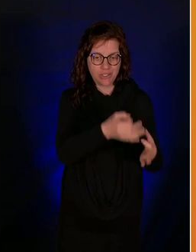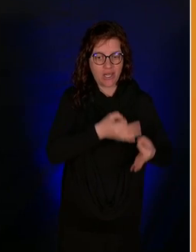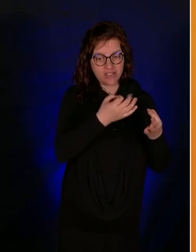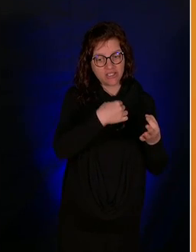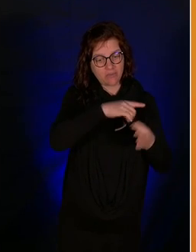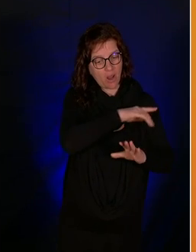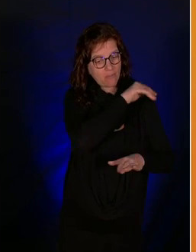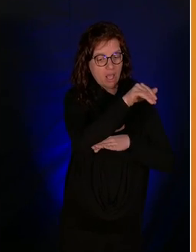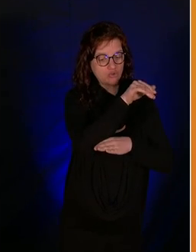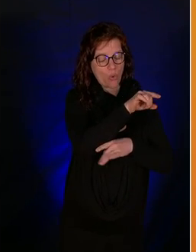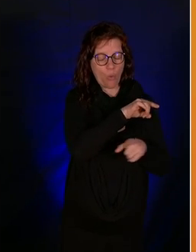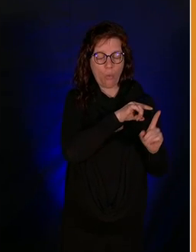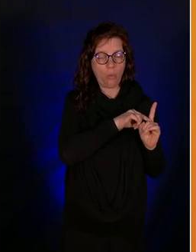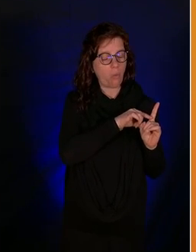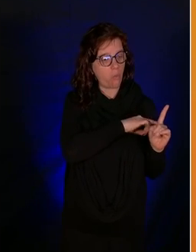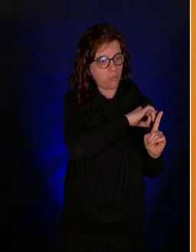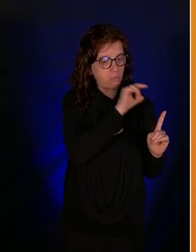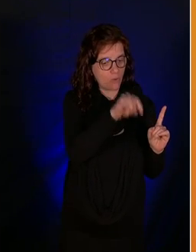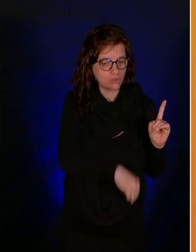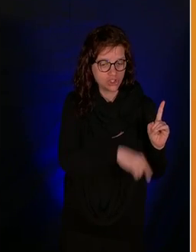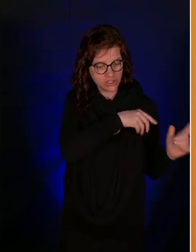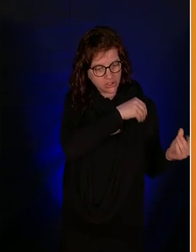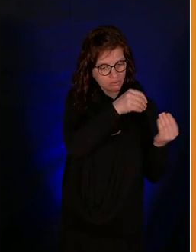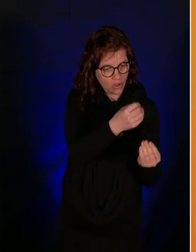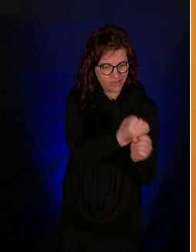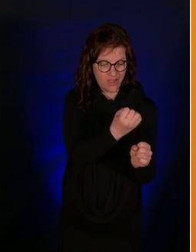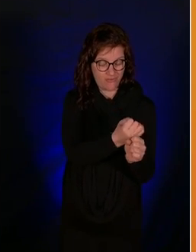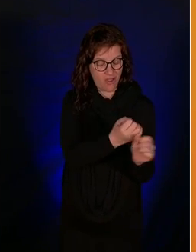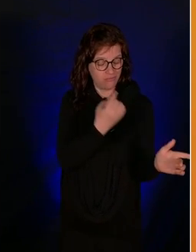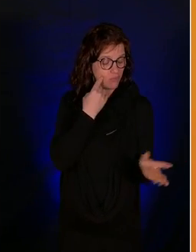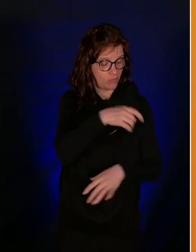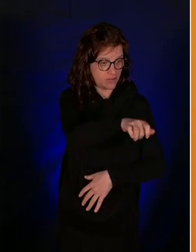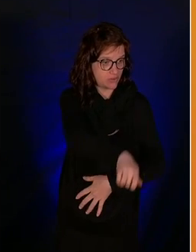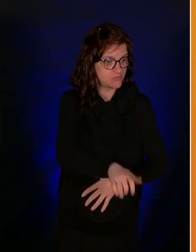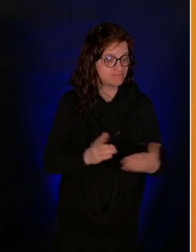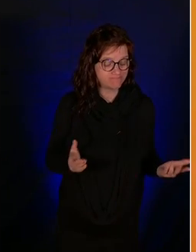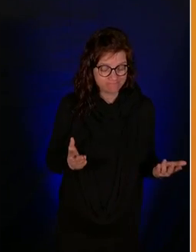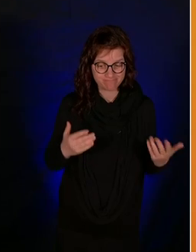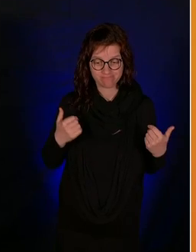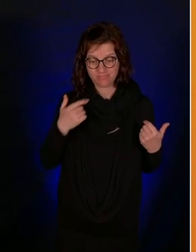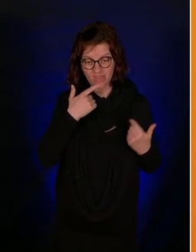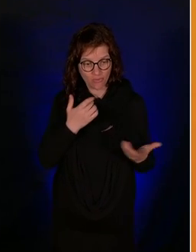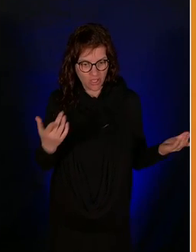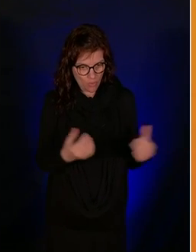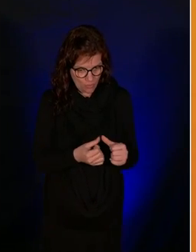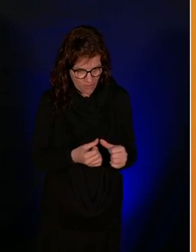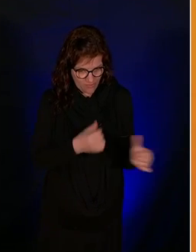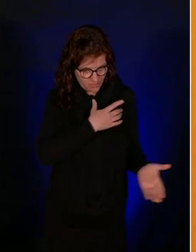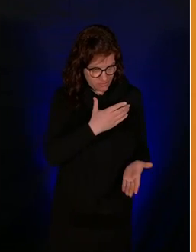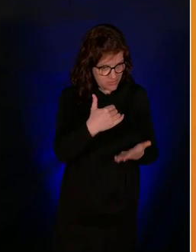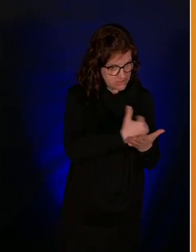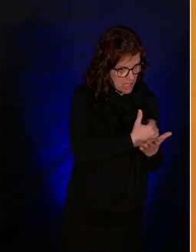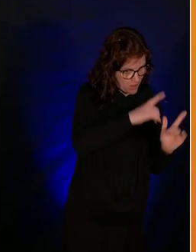l'employeur n'a pas d'obligation à fournir du travail à son salarié, et du coup il ne le rémunère que lorsqu'il lui en